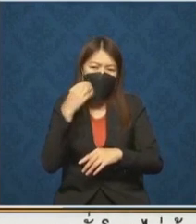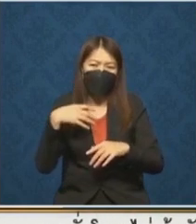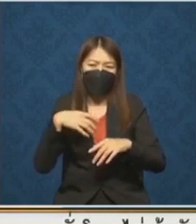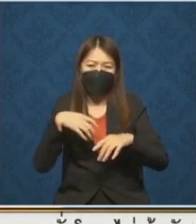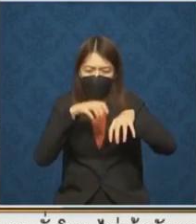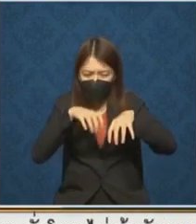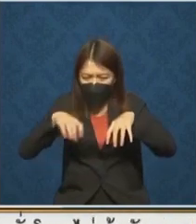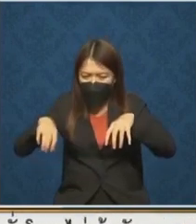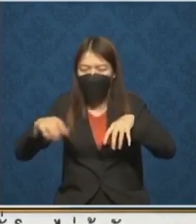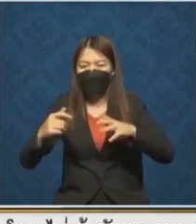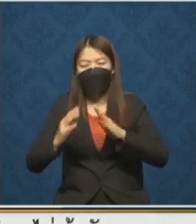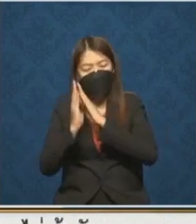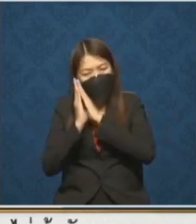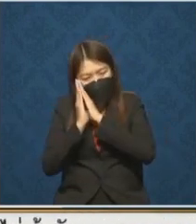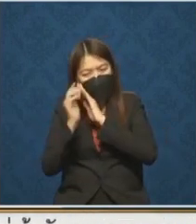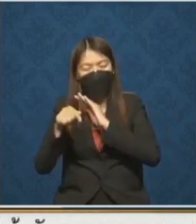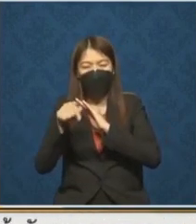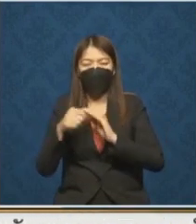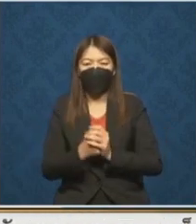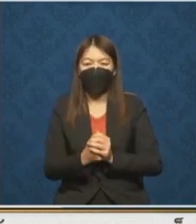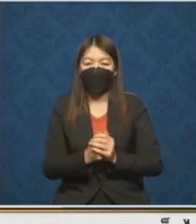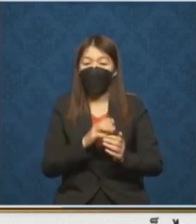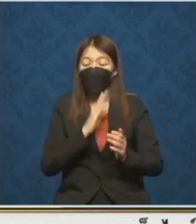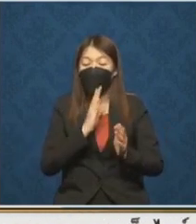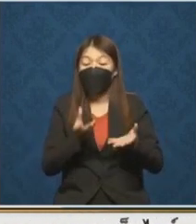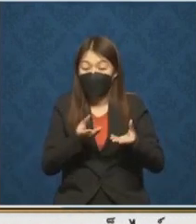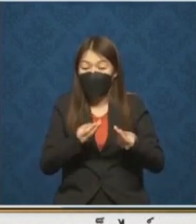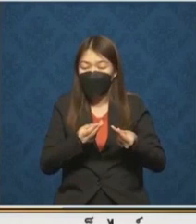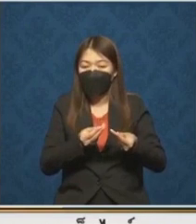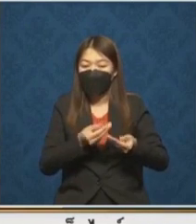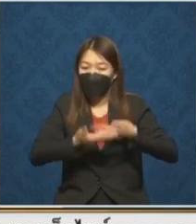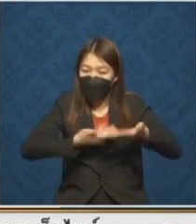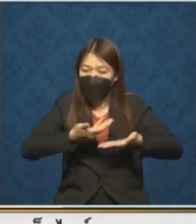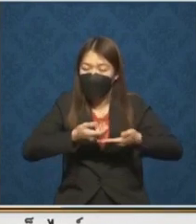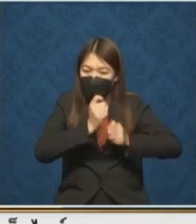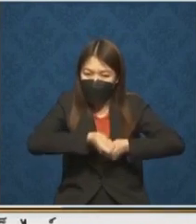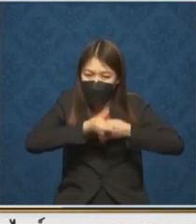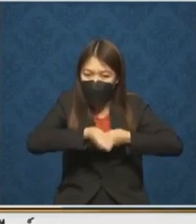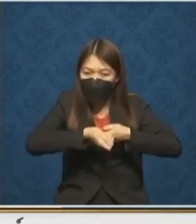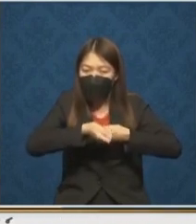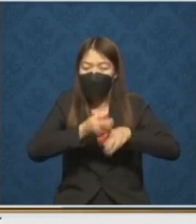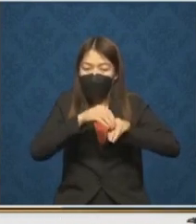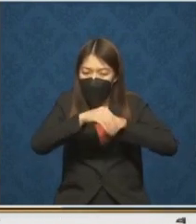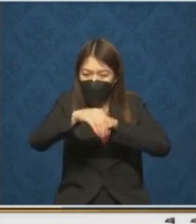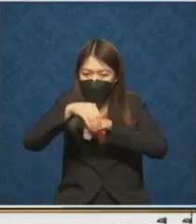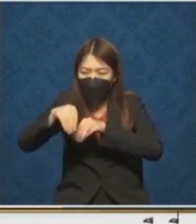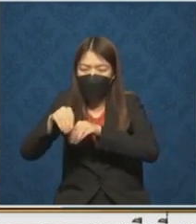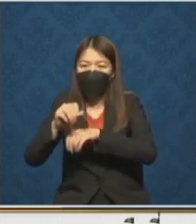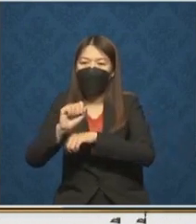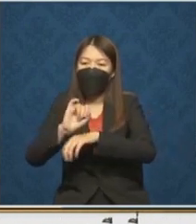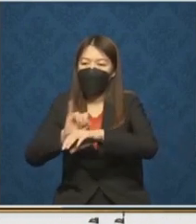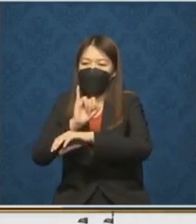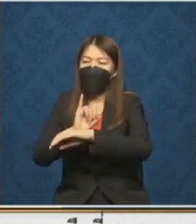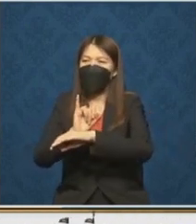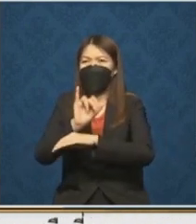ส่นที่ดินที่เป็นของกระเศษตกรเป็นทำการพานิตที่ห้าไล่ขึ้นไป